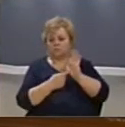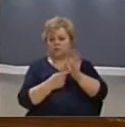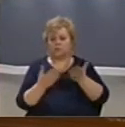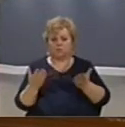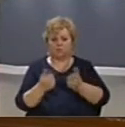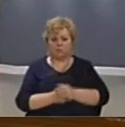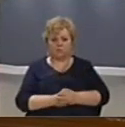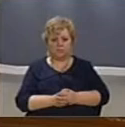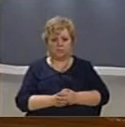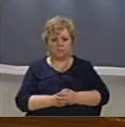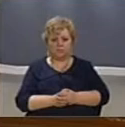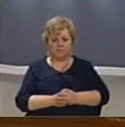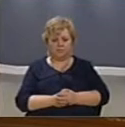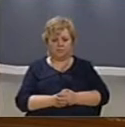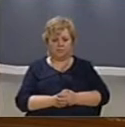është rastësi.